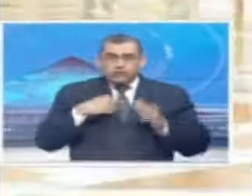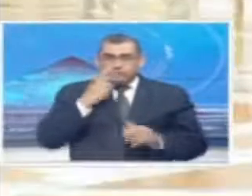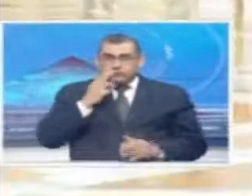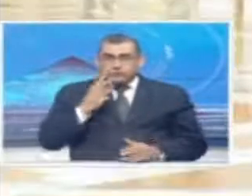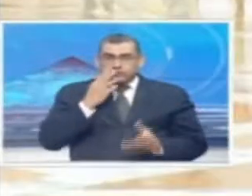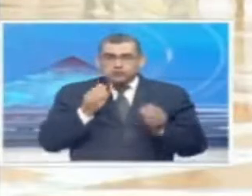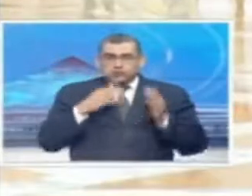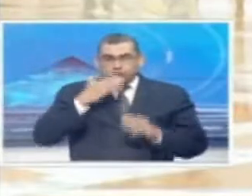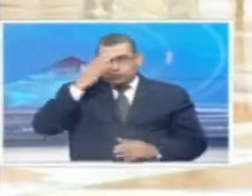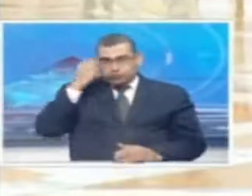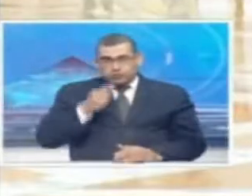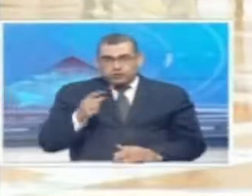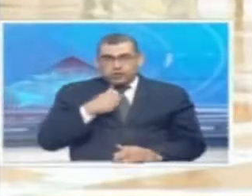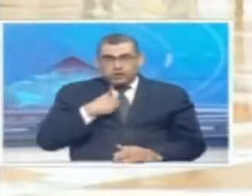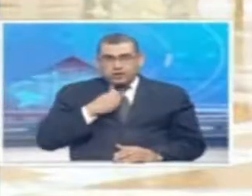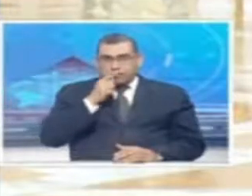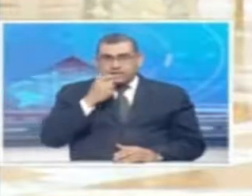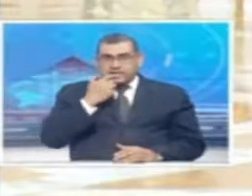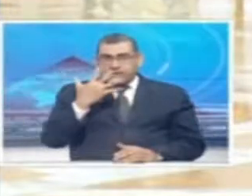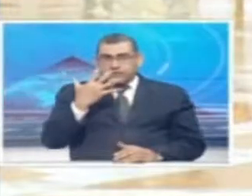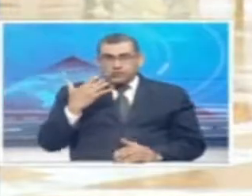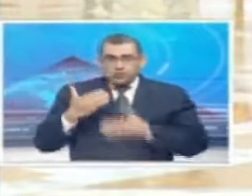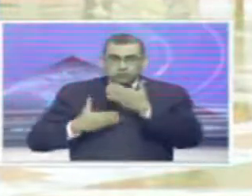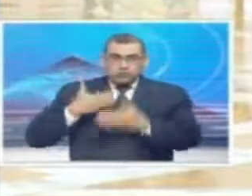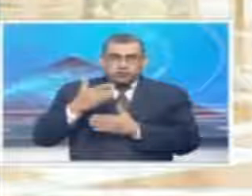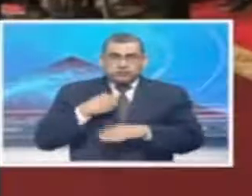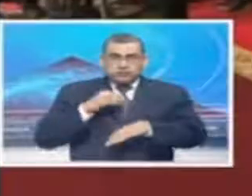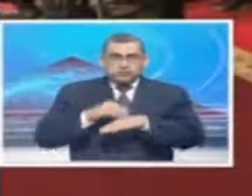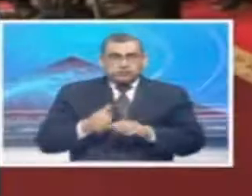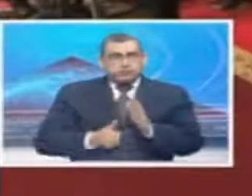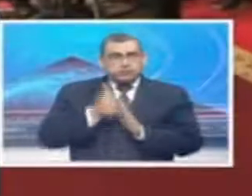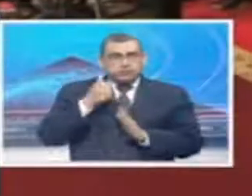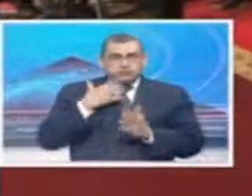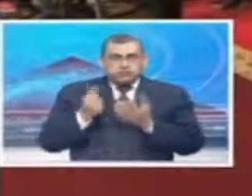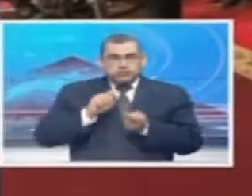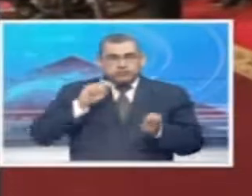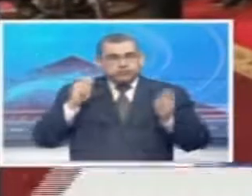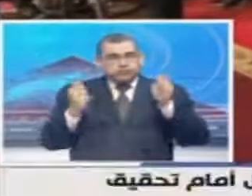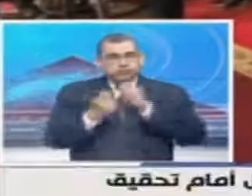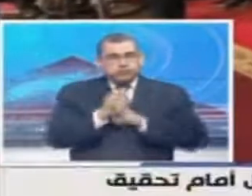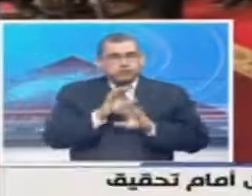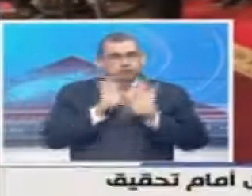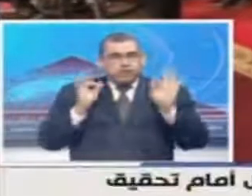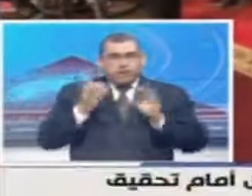مصر تبقى زيها. انا بعد 5 سنين بقول انه حصل تطوير وتغيير